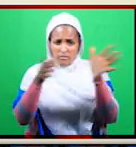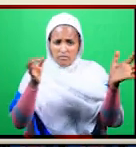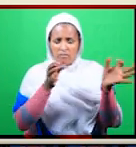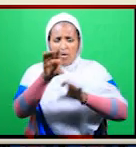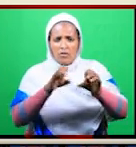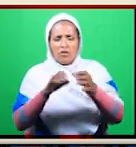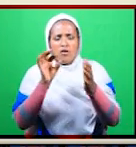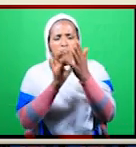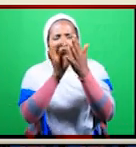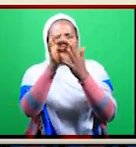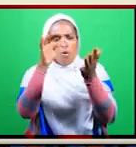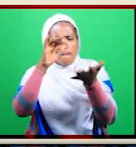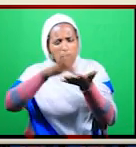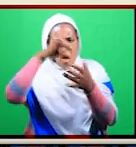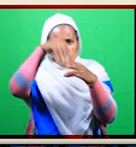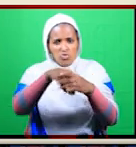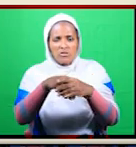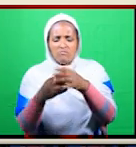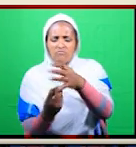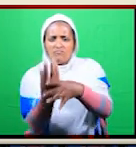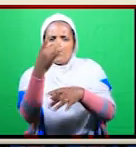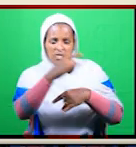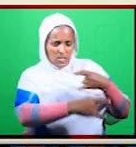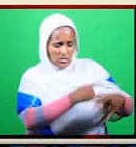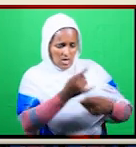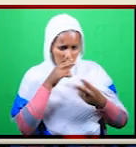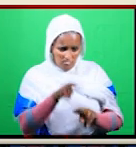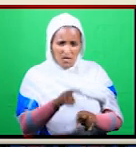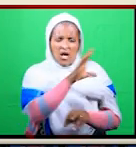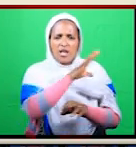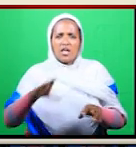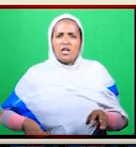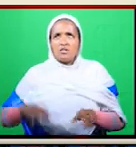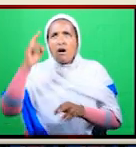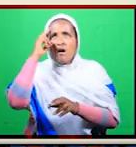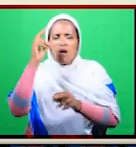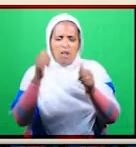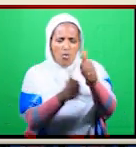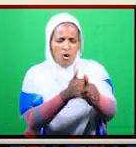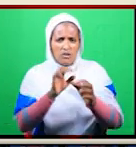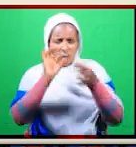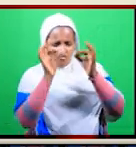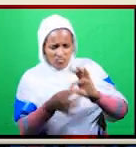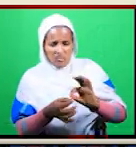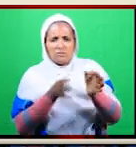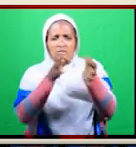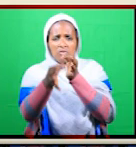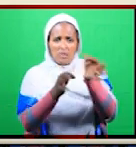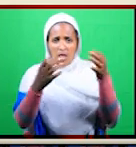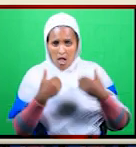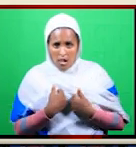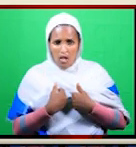ላይ በእሾህ መካከል የበቀለውን ዘር በተመለከተ ጌታችን ለደቀ መዛሙርቱ ሲተረጉም